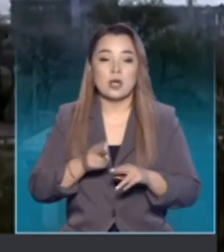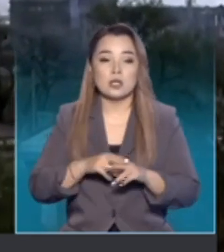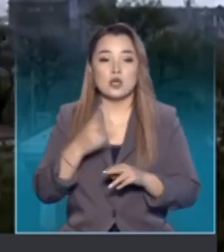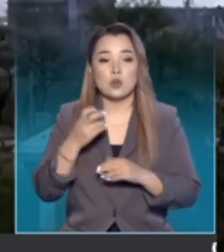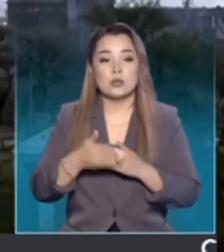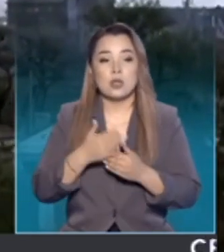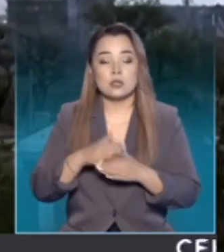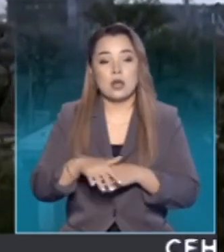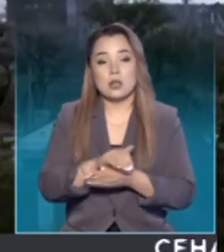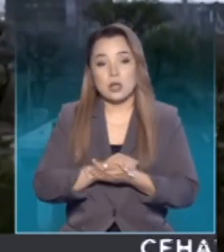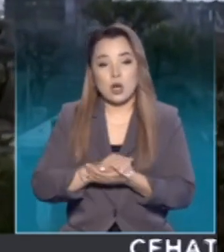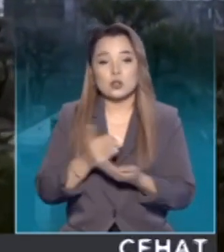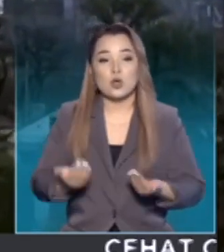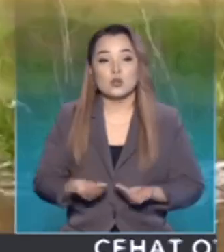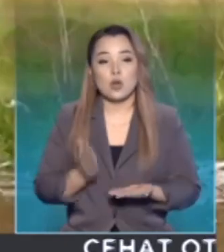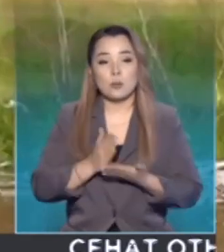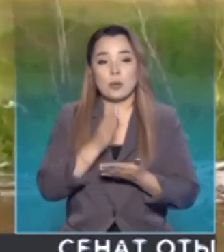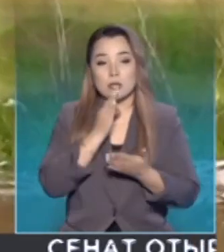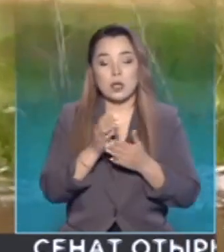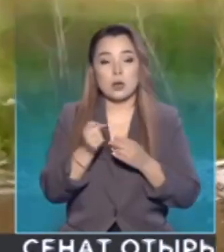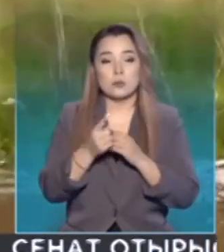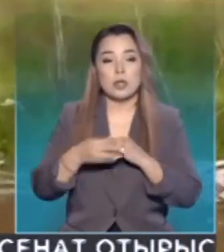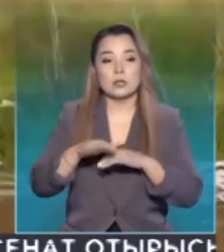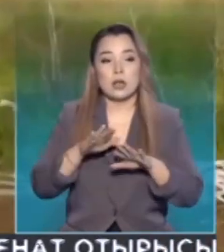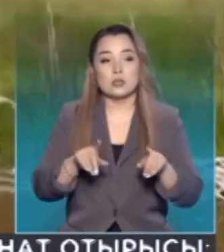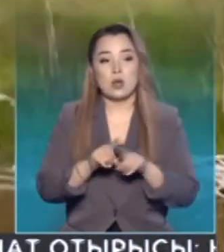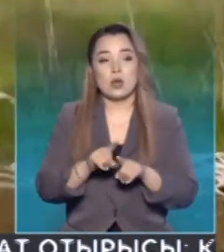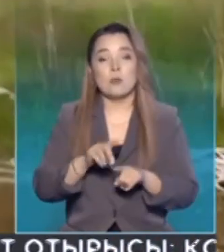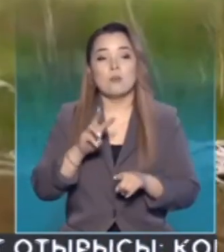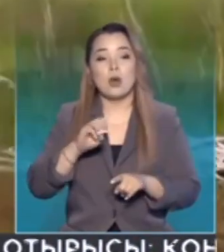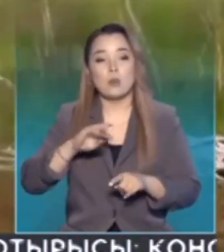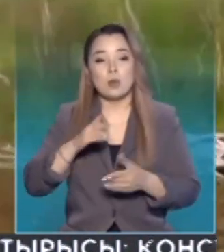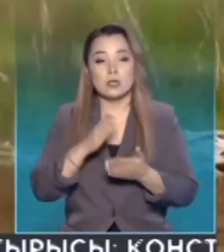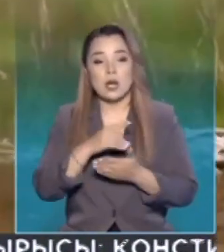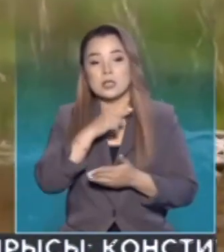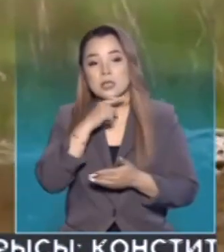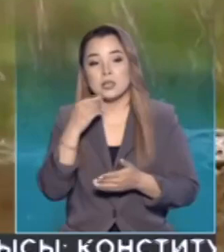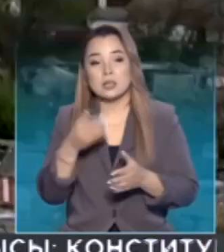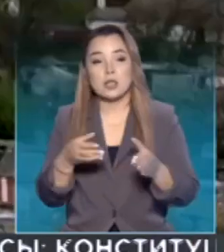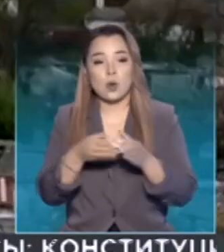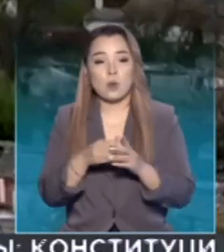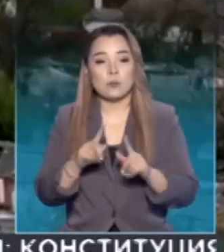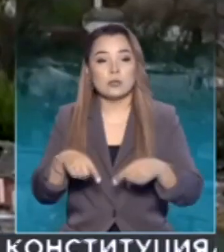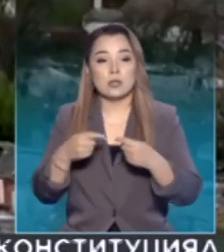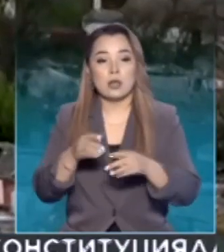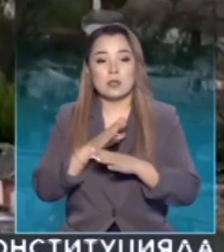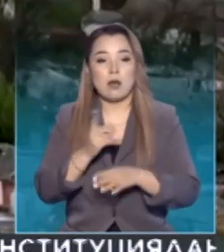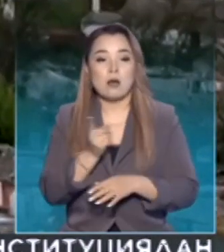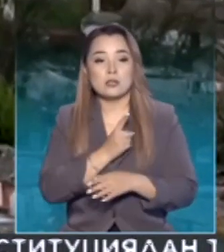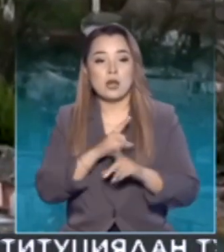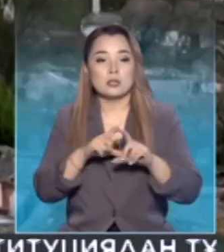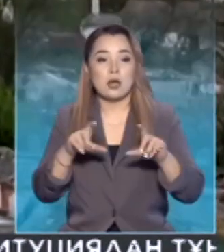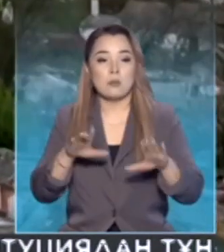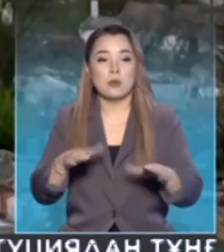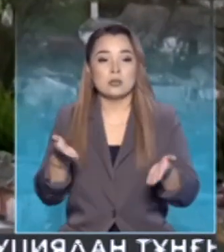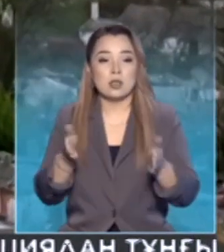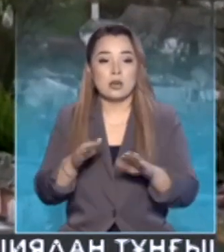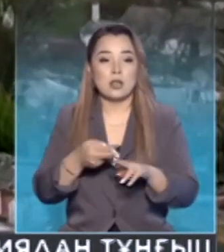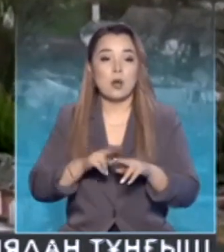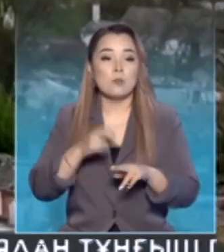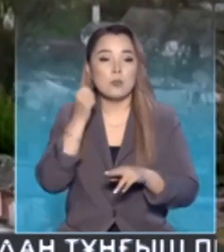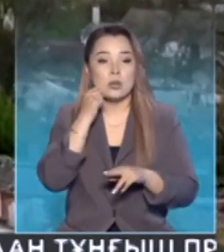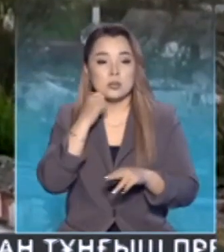тұрғын бар. 11 шаршы шақырым аумақты алып жатқан Азовсталь Мариупольде ресейліктердің қолына өтпеген жалғыз ғана нысан. Мәскеу